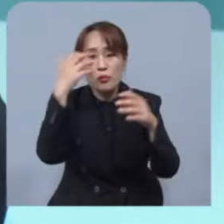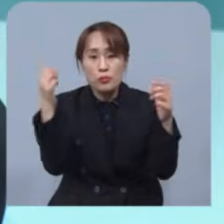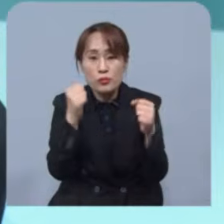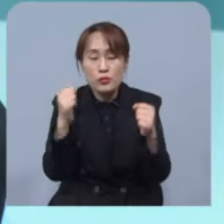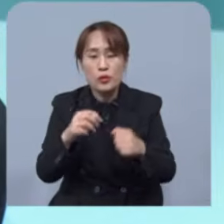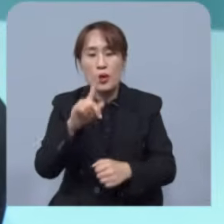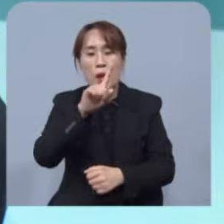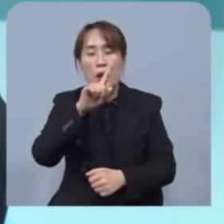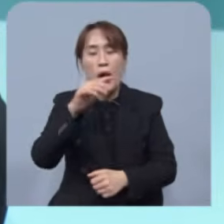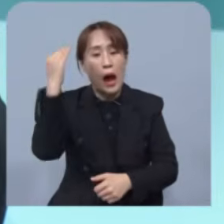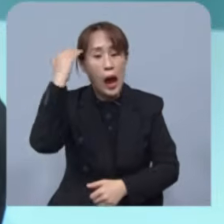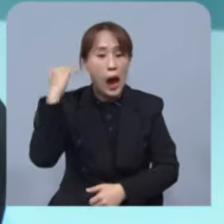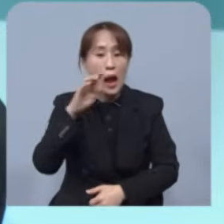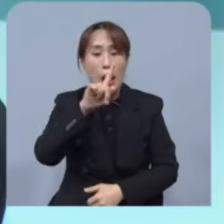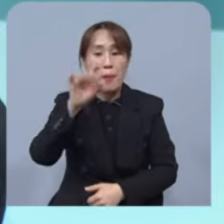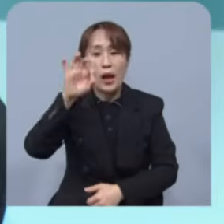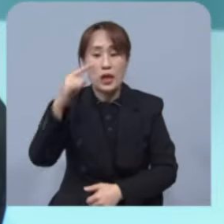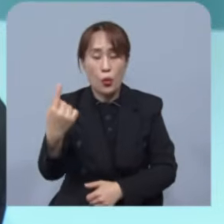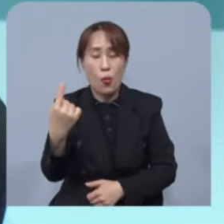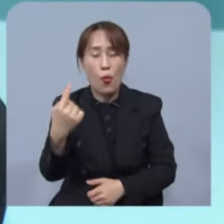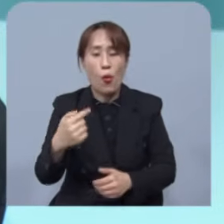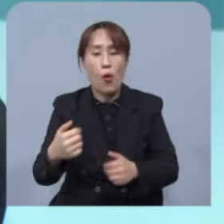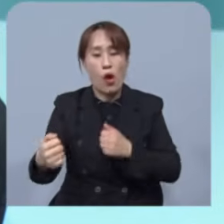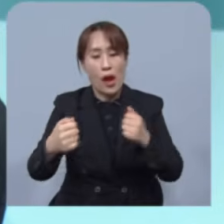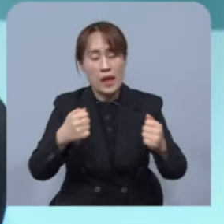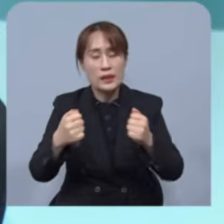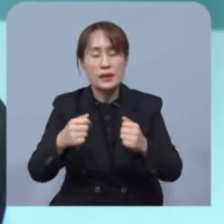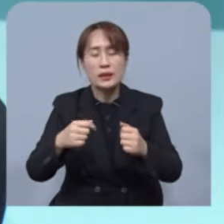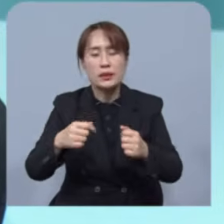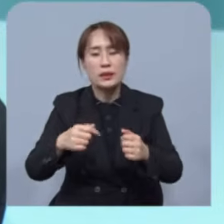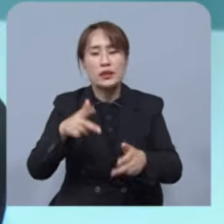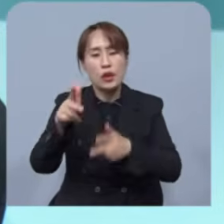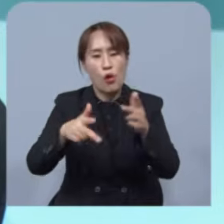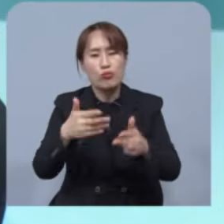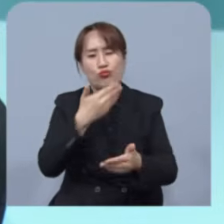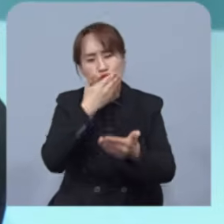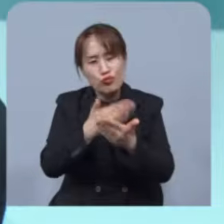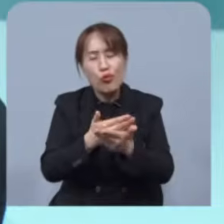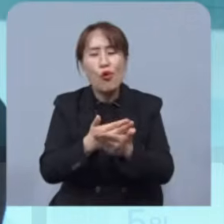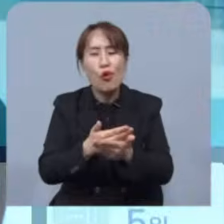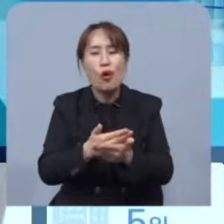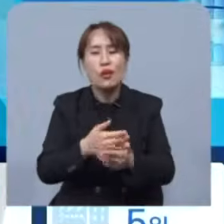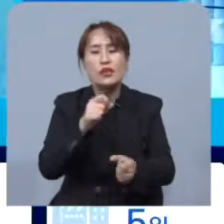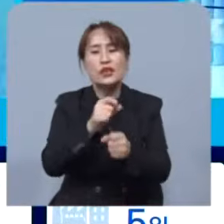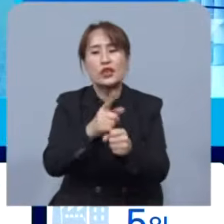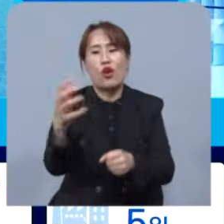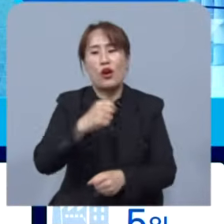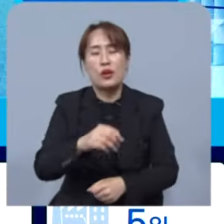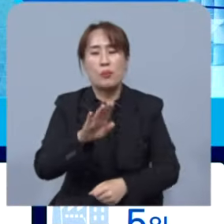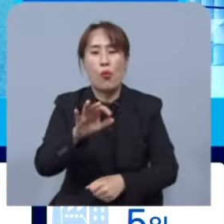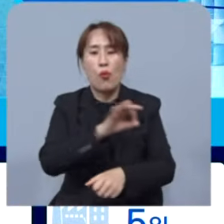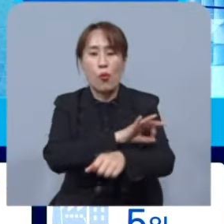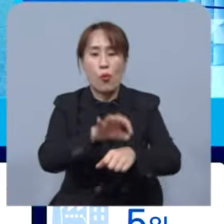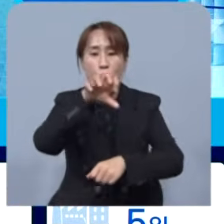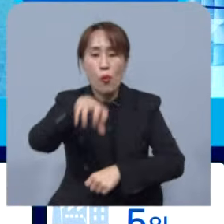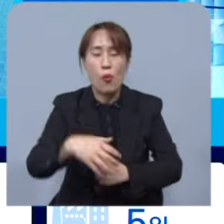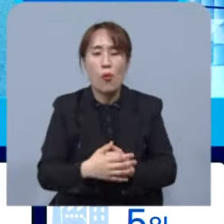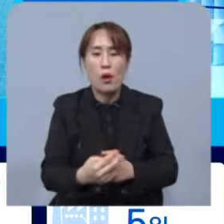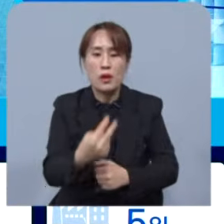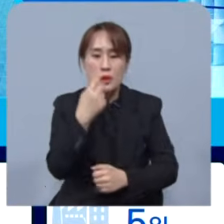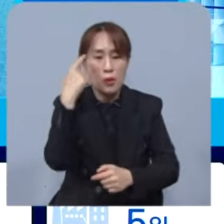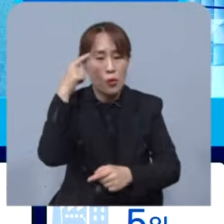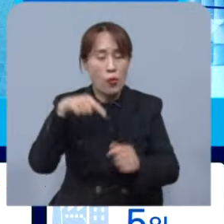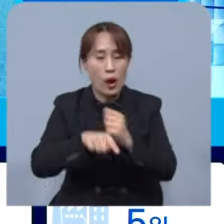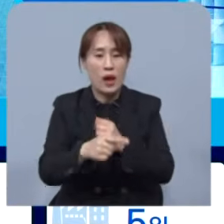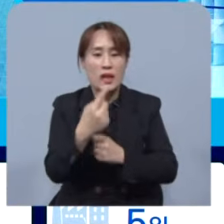충북은 대한민국 바이오헬스 산업의 허브로서 장점을 가지고 있습니다. 이곳 충북 오송에는